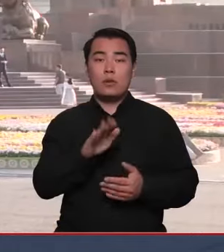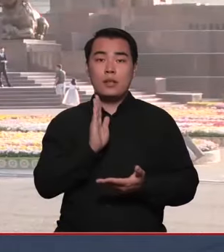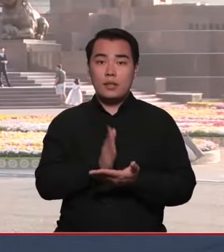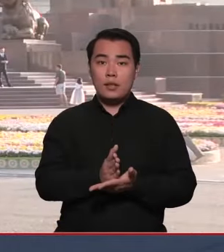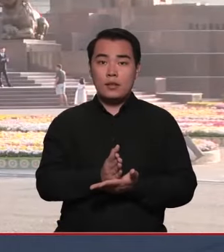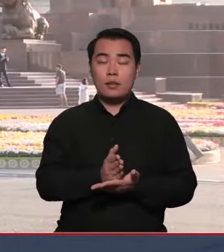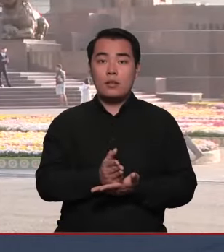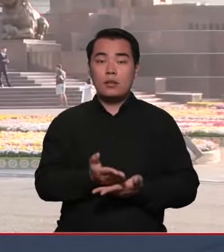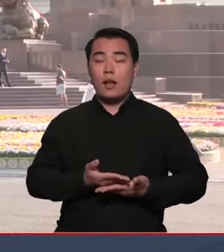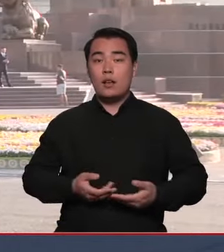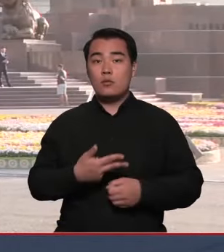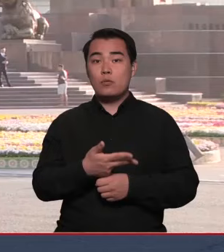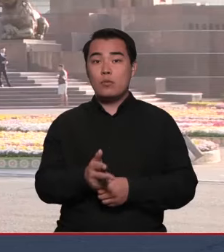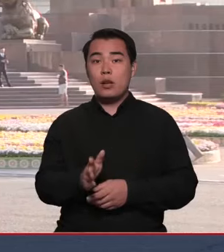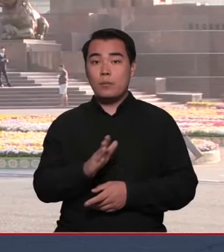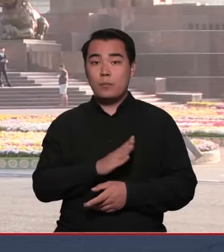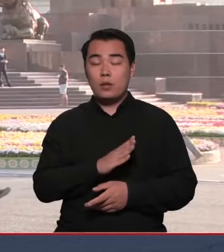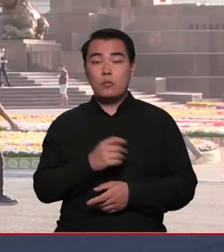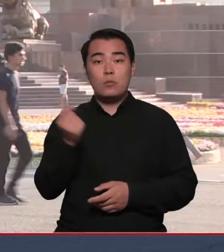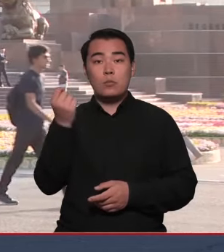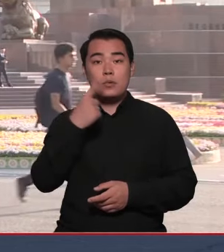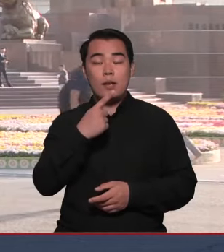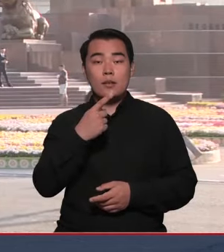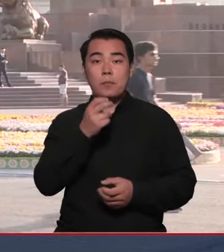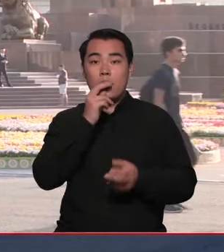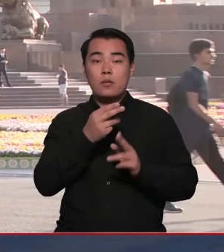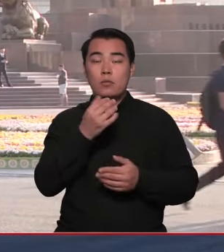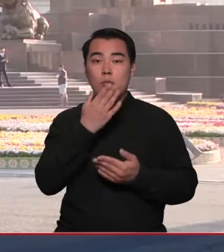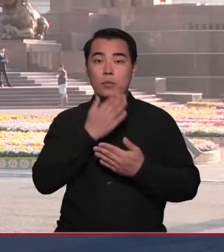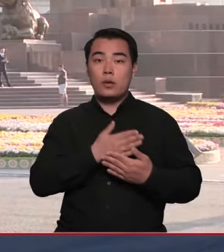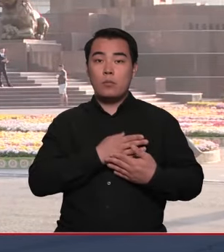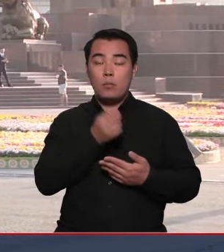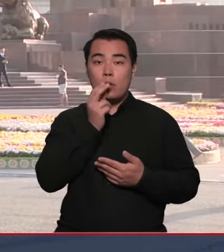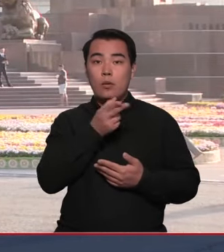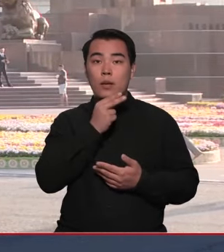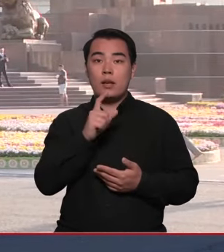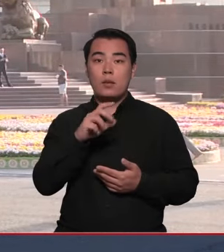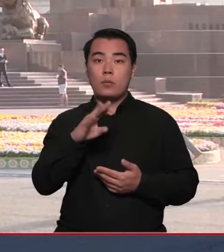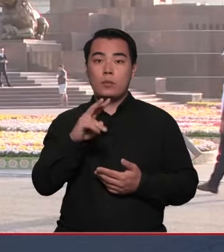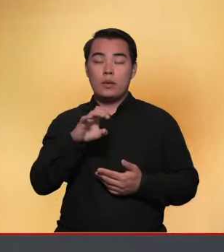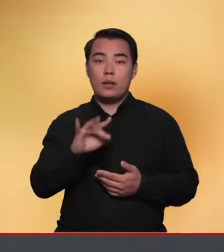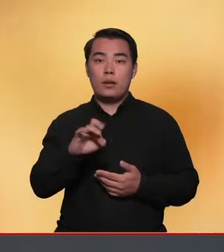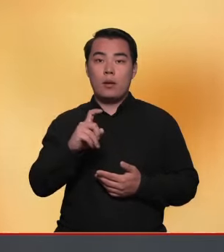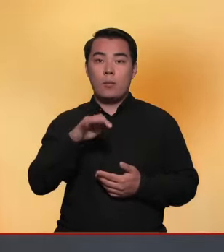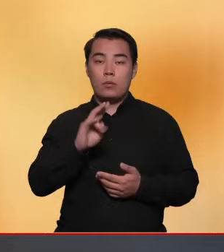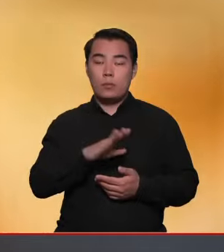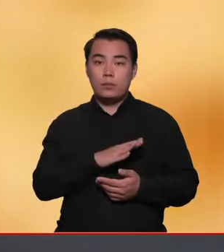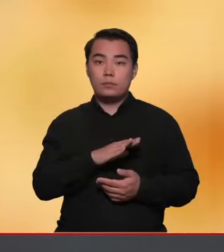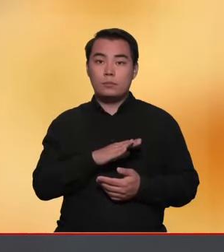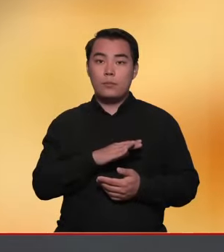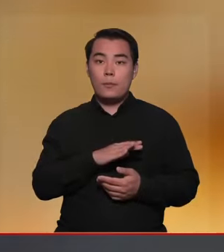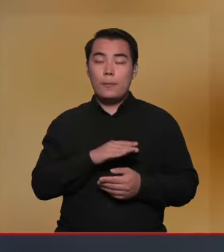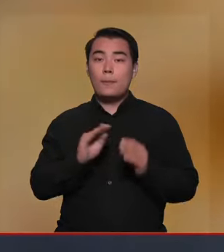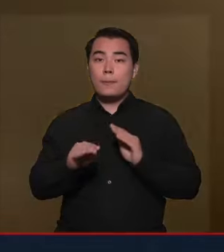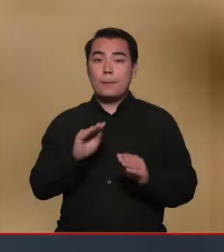Хотя нашей съемочной группе удалось узнать рецепт любимого плова Эмомали Рахмона. Да, бараны смешаны